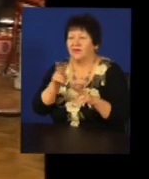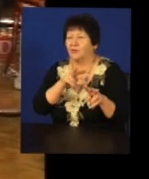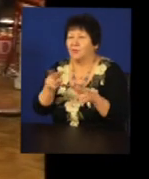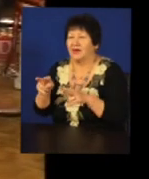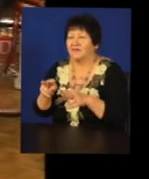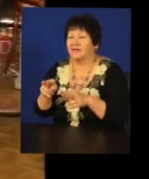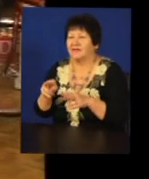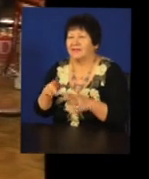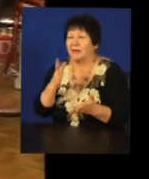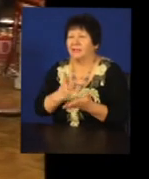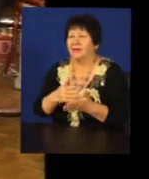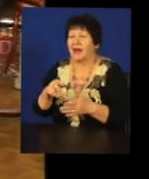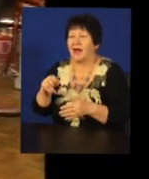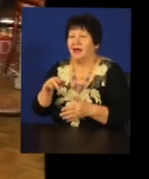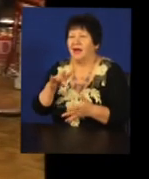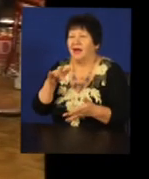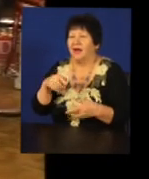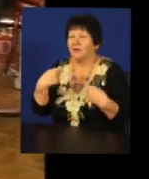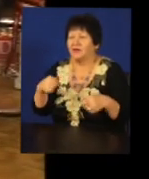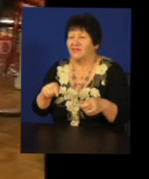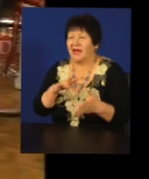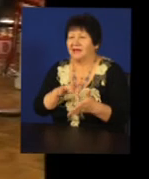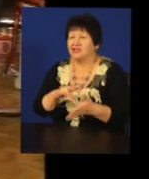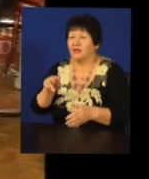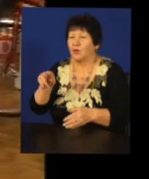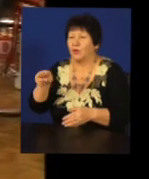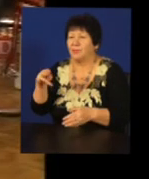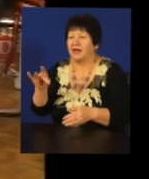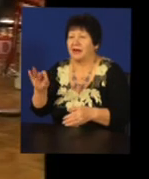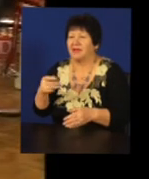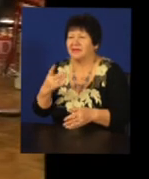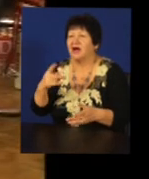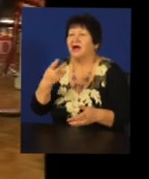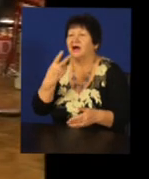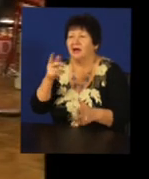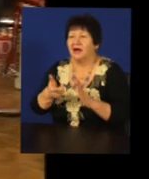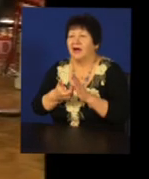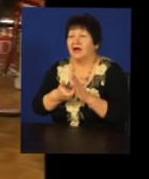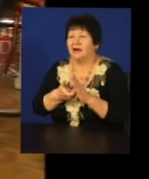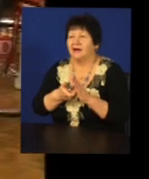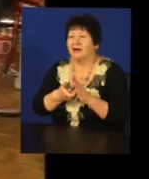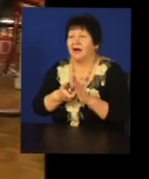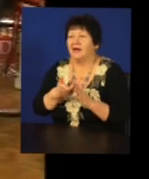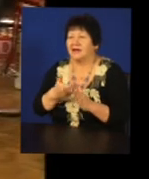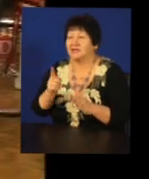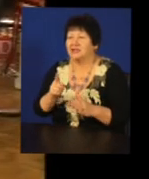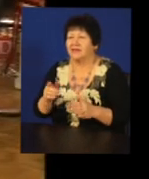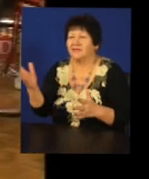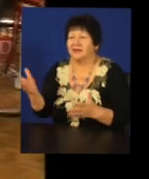suntem la Piramida. Da, da, da, vă urmăresc. A, știți ce ați câștigat, da? Nu știm ce am câștigat, ca să ne